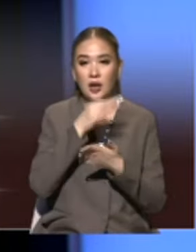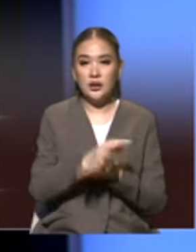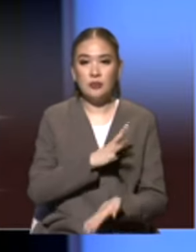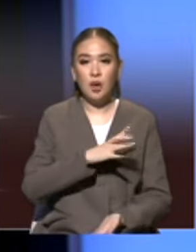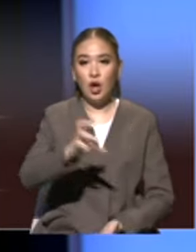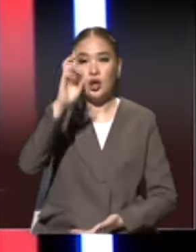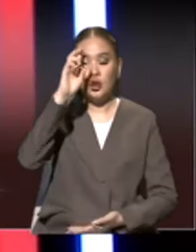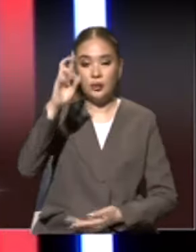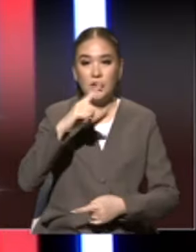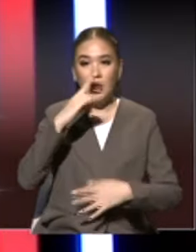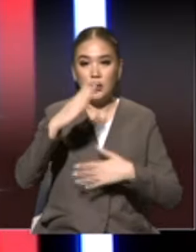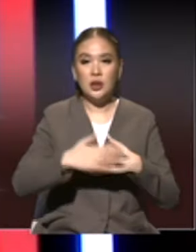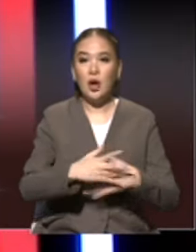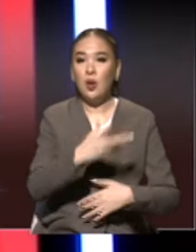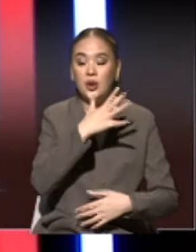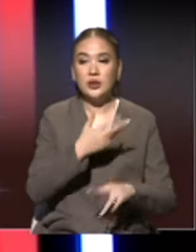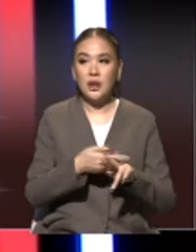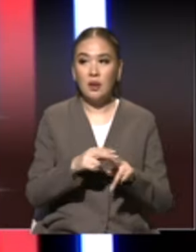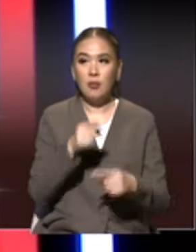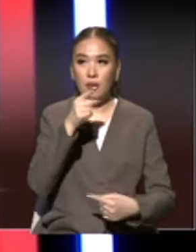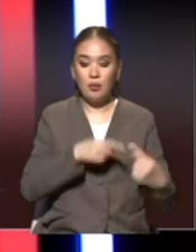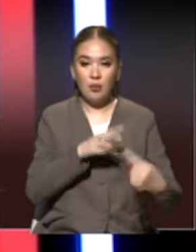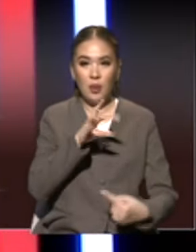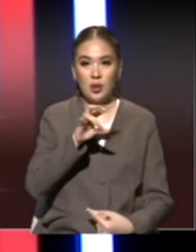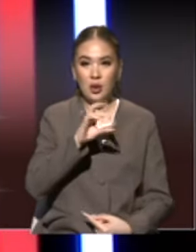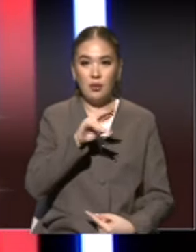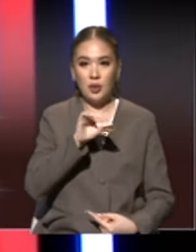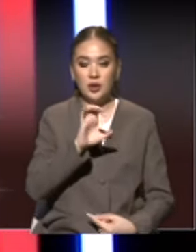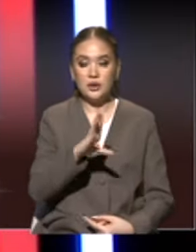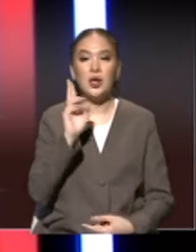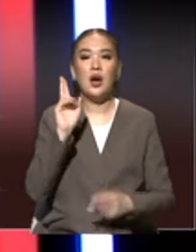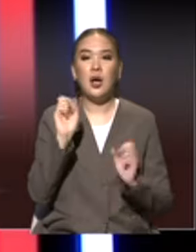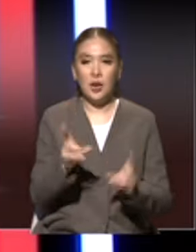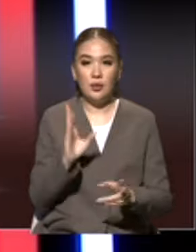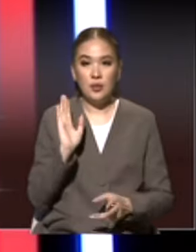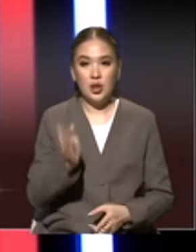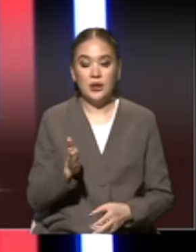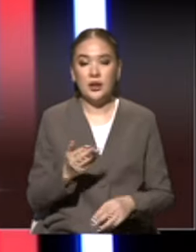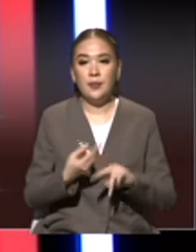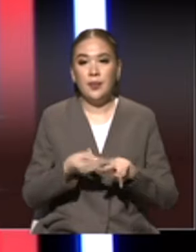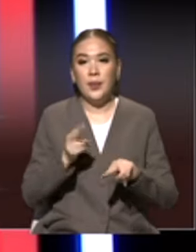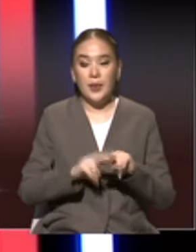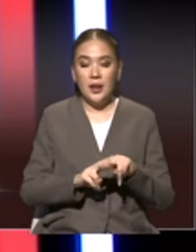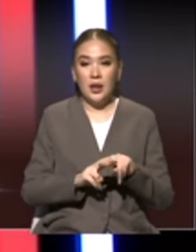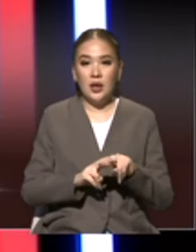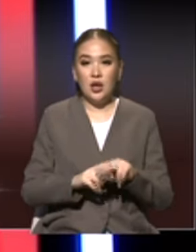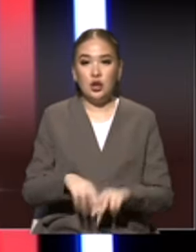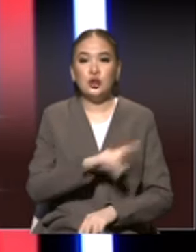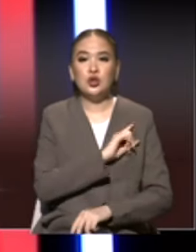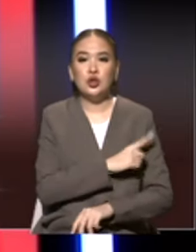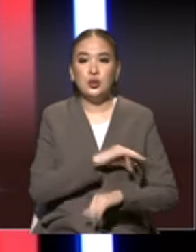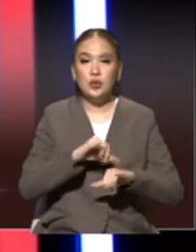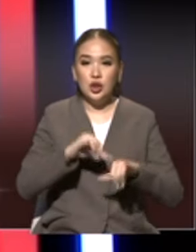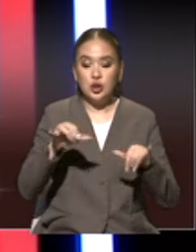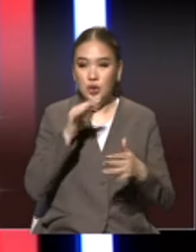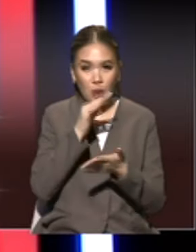үкімет алдағы уақытта монополистермен қалай күреседі деген сұрақтан бастап отырмыз. Біз яғни жергілікті монополистердің күшеюіне жол алып